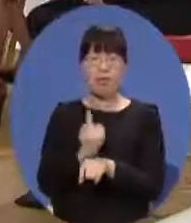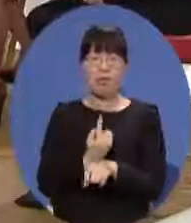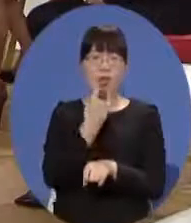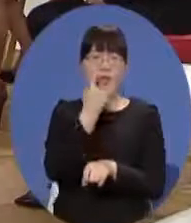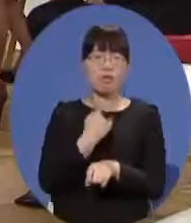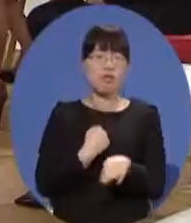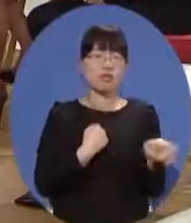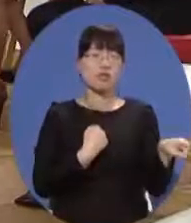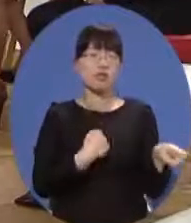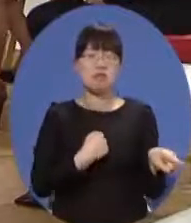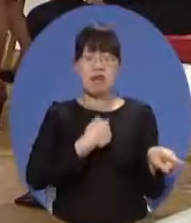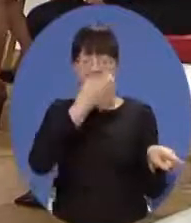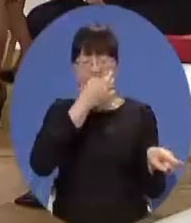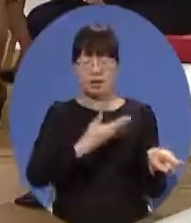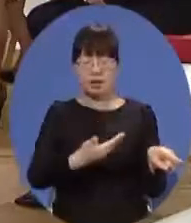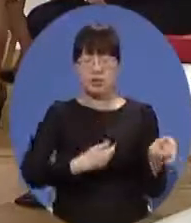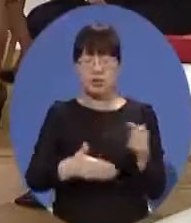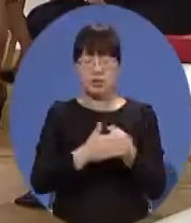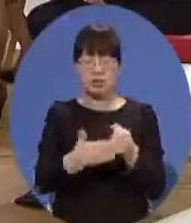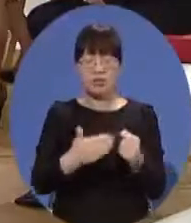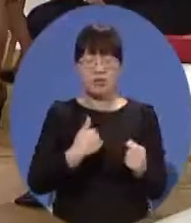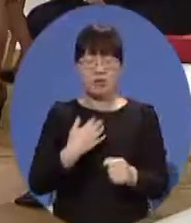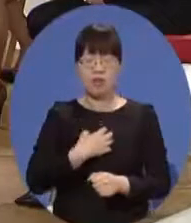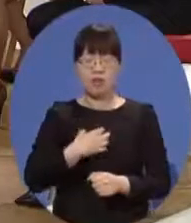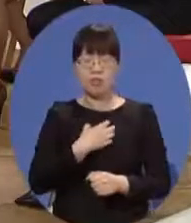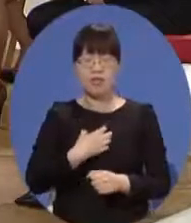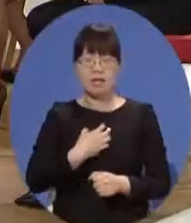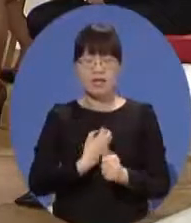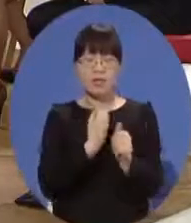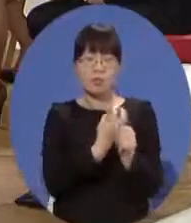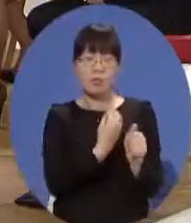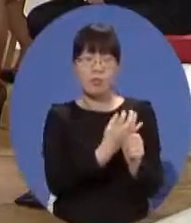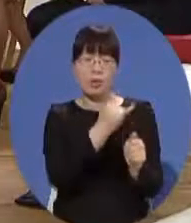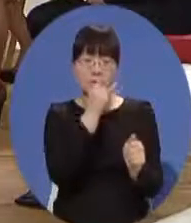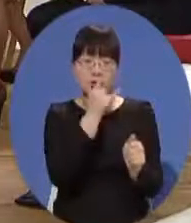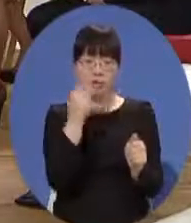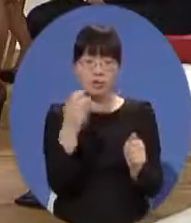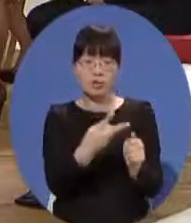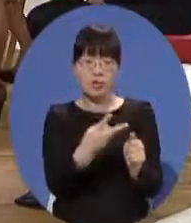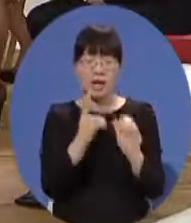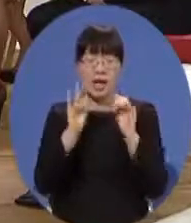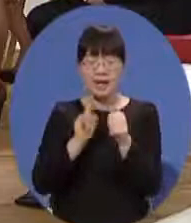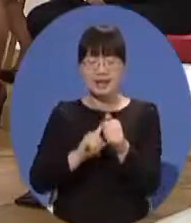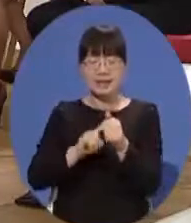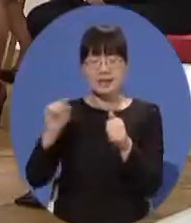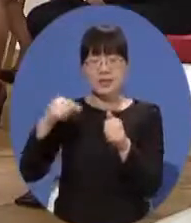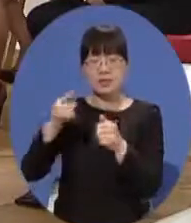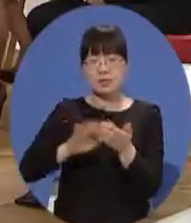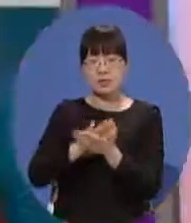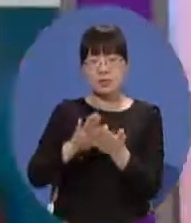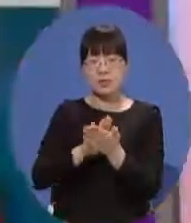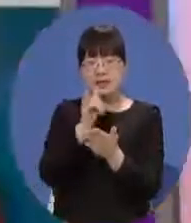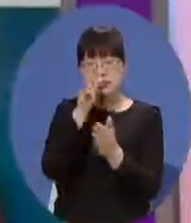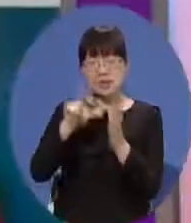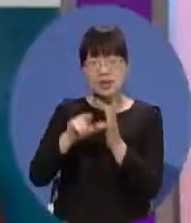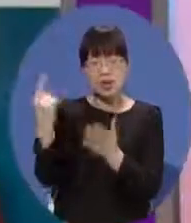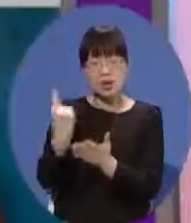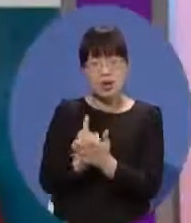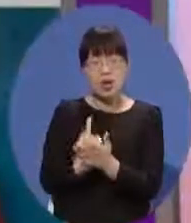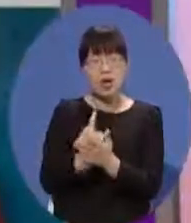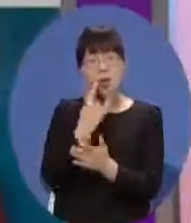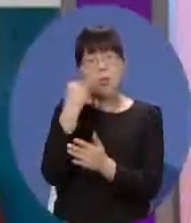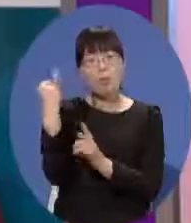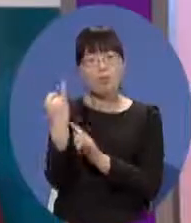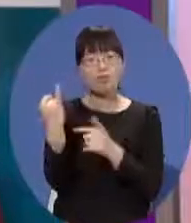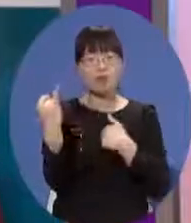엄마, 제가 나 힘들게 했어, 나 속상해 라고 자꾸 엄마한테 이르는 아이들. 아니면 아이들이 그 다음에 놀고 있을 때 와서